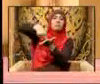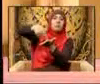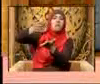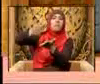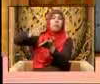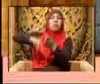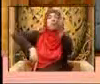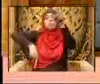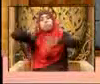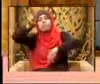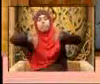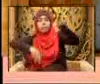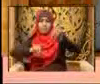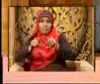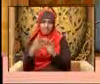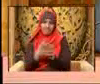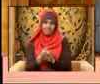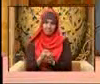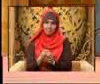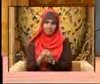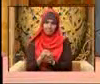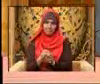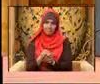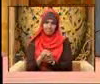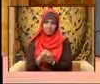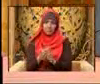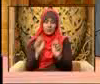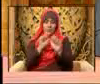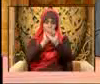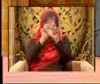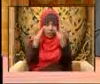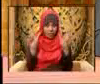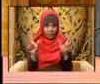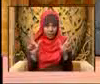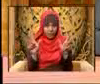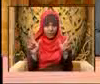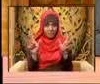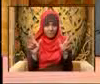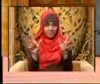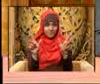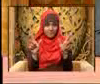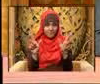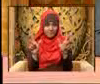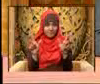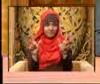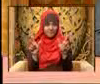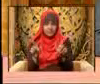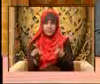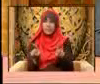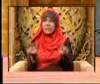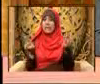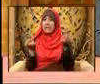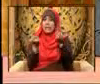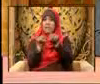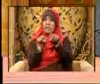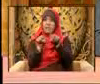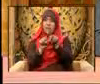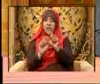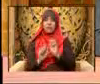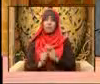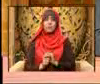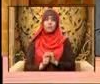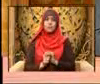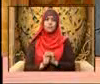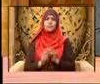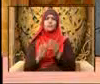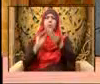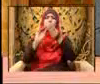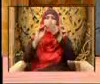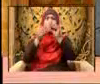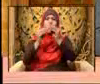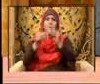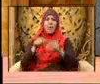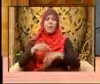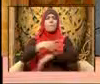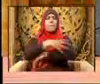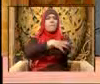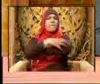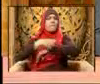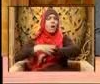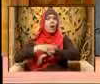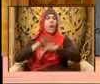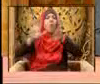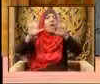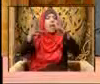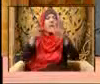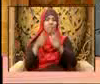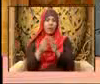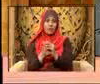منعوه. ولذلك يا أيها الإخوة والأحبة، عندما ننظر إلى معالجة الفقر في المجتمع، هي ما هيش